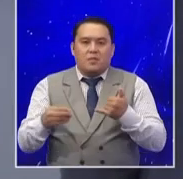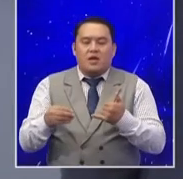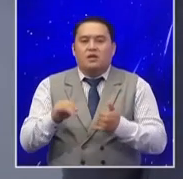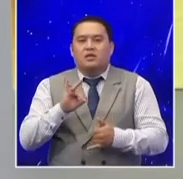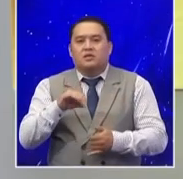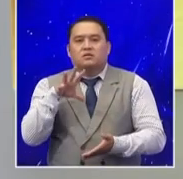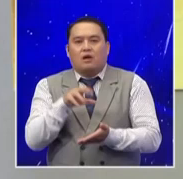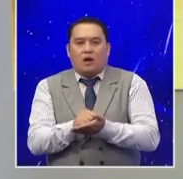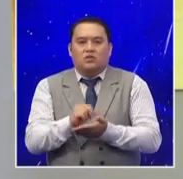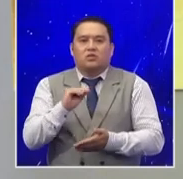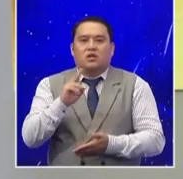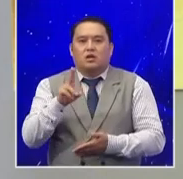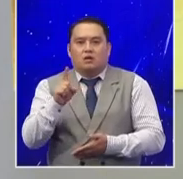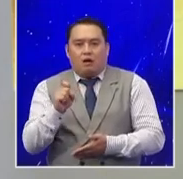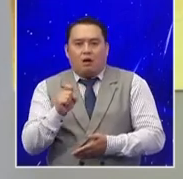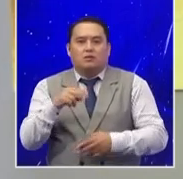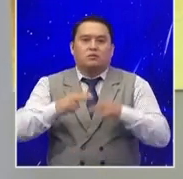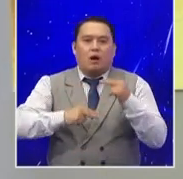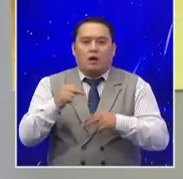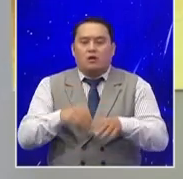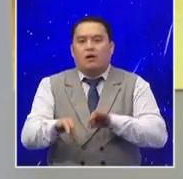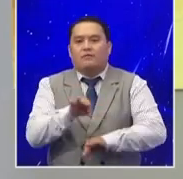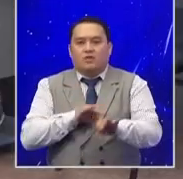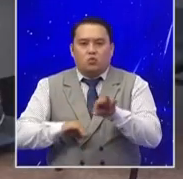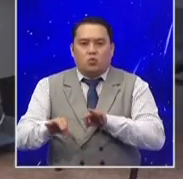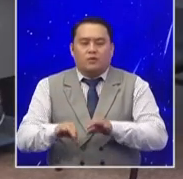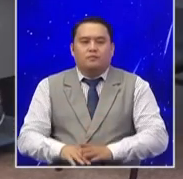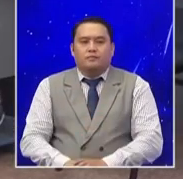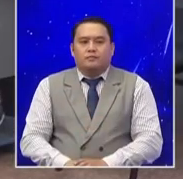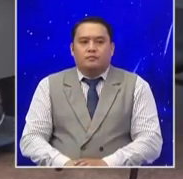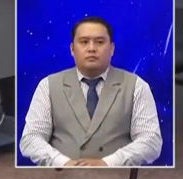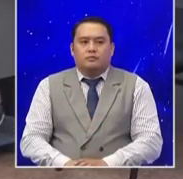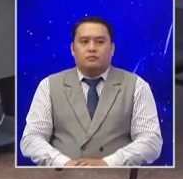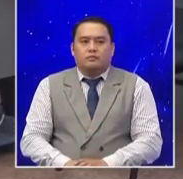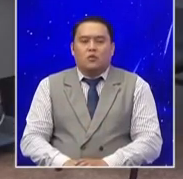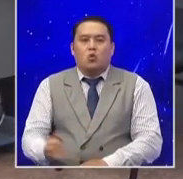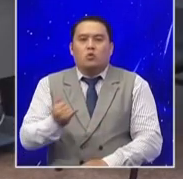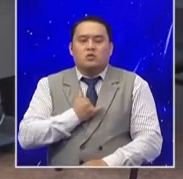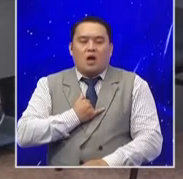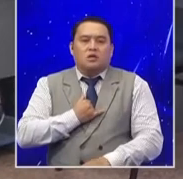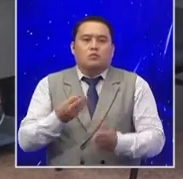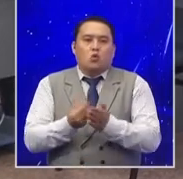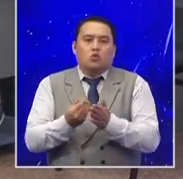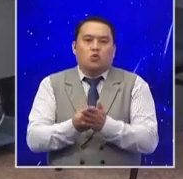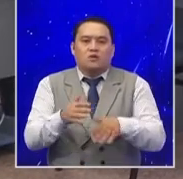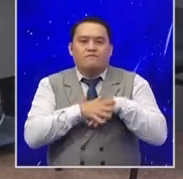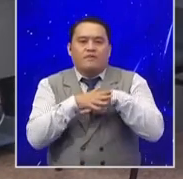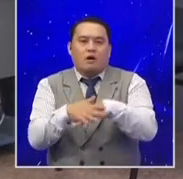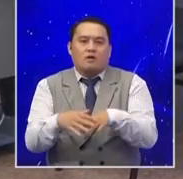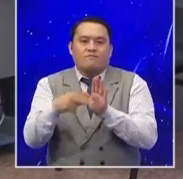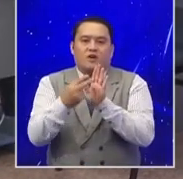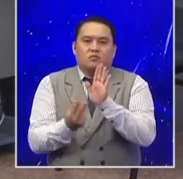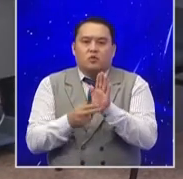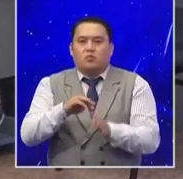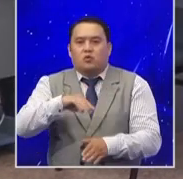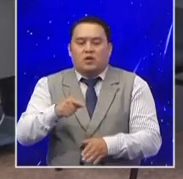отношений, занятости, ЖКХ, а также строительства и архитектуры. У нас с бюджета были выделены 18 миллионов тенге, из них